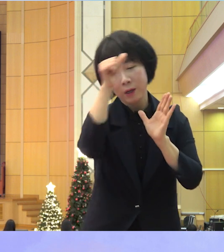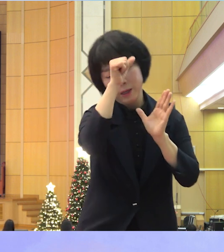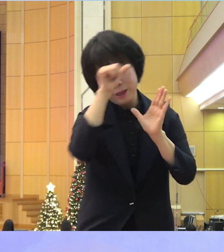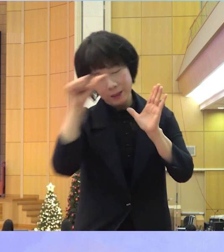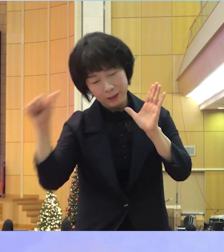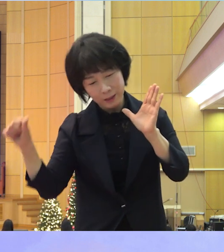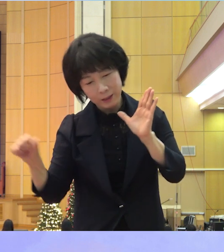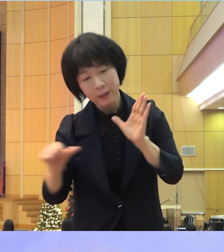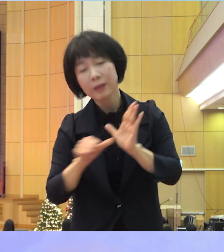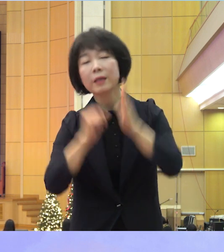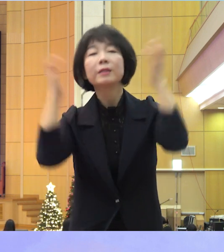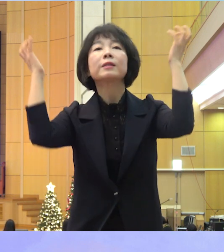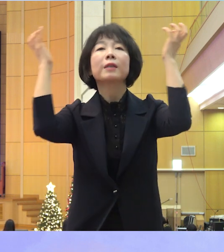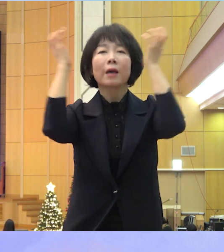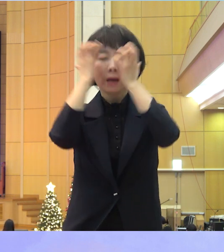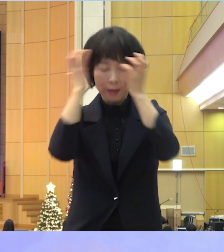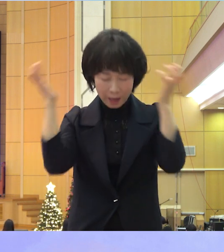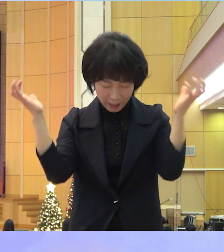위로받고